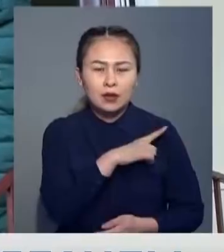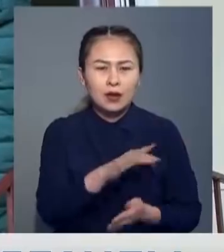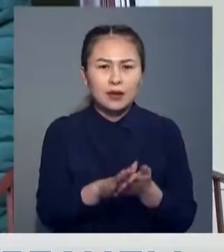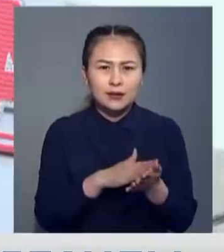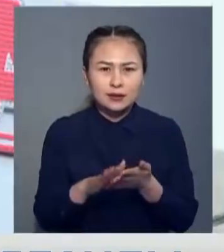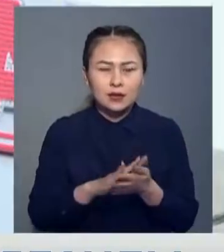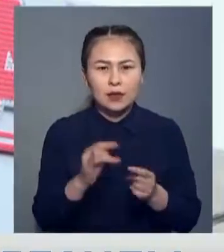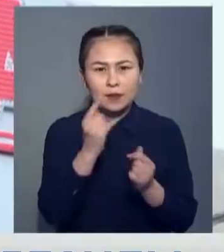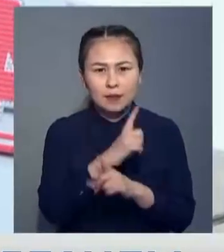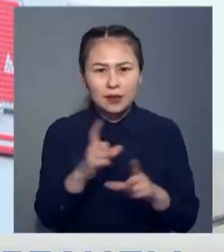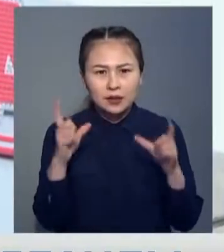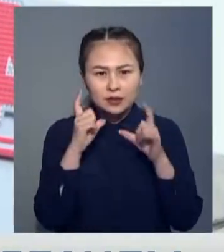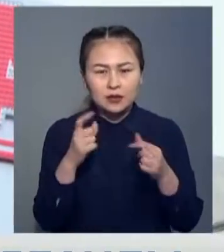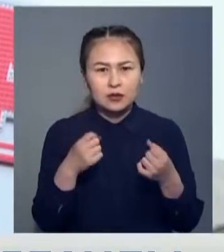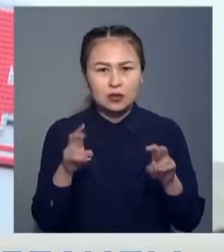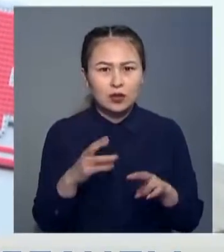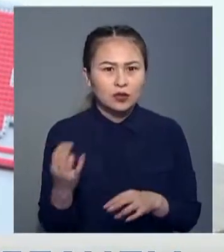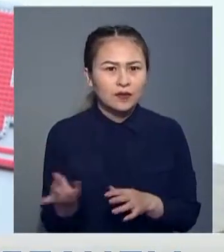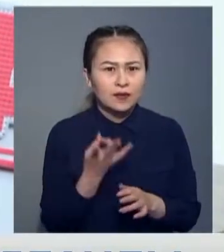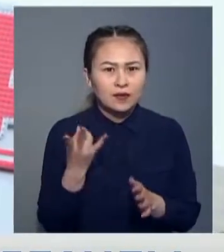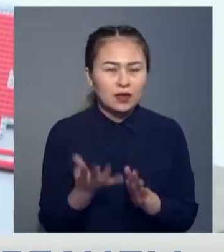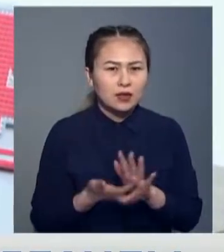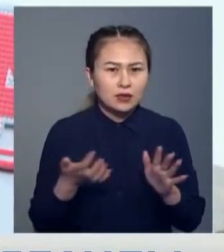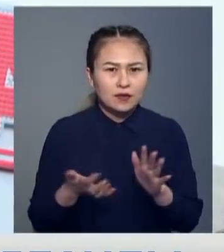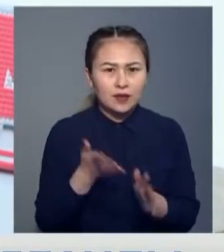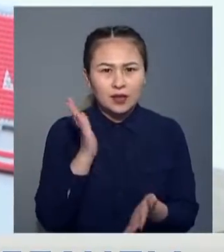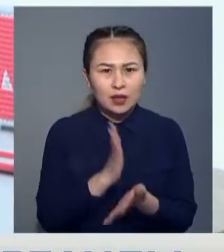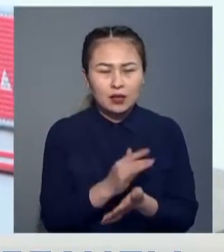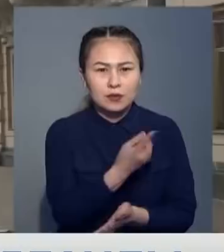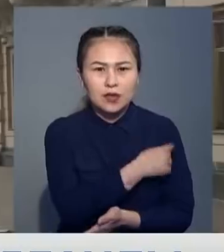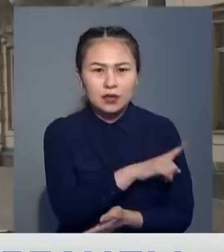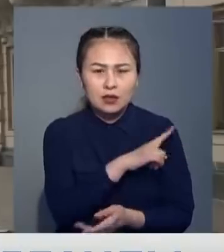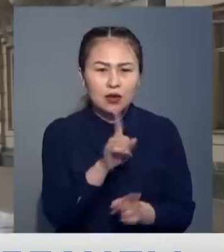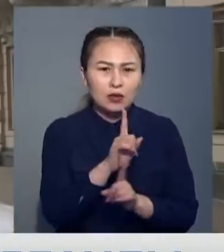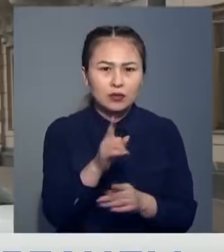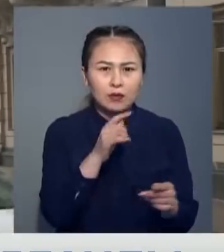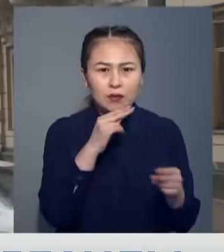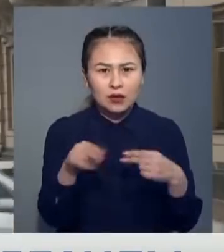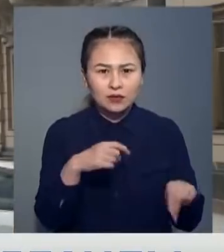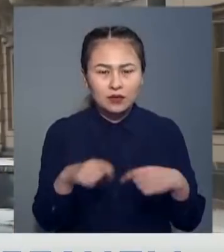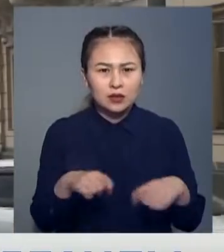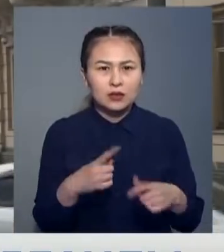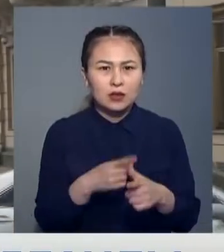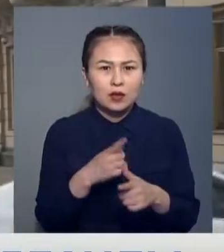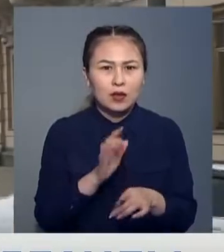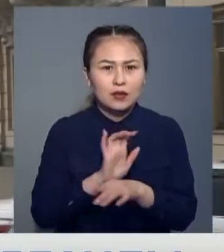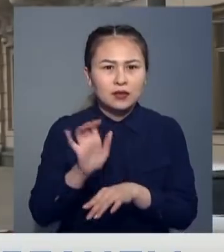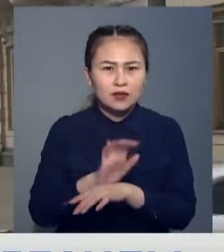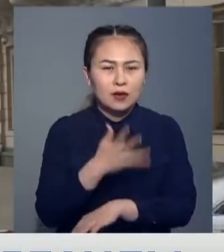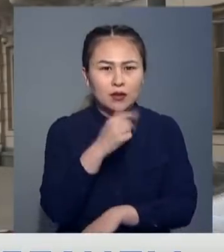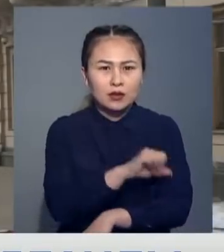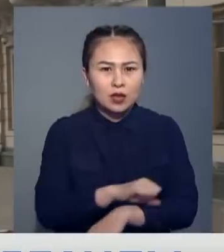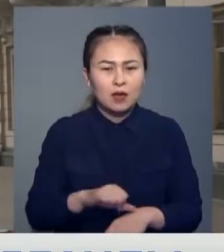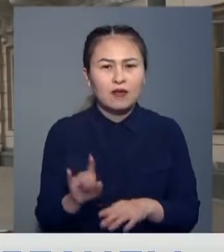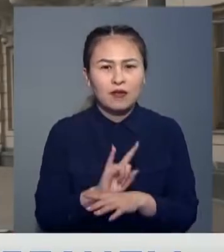антисептик әрі медициналық бетперде әлі де тапшы. Бұл ретте медициналық препараттарды заңсыз сыртқа саудалап жүрген